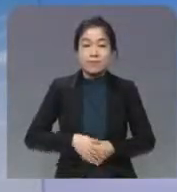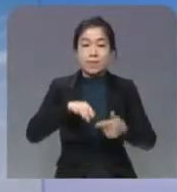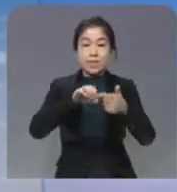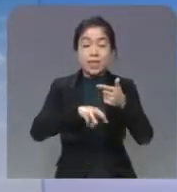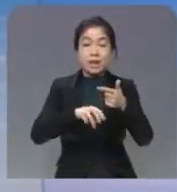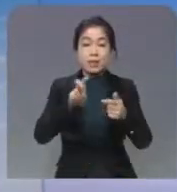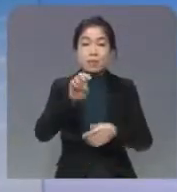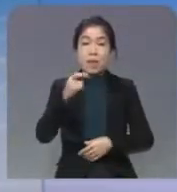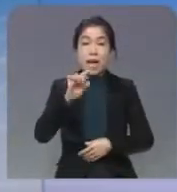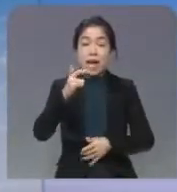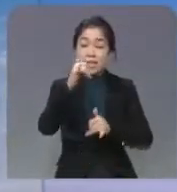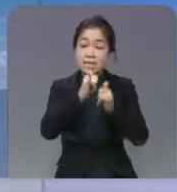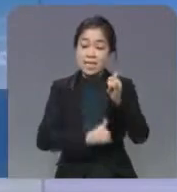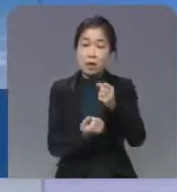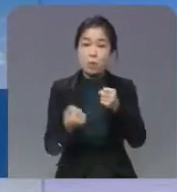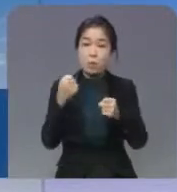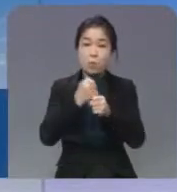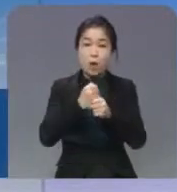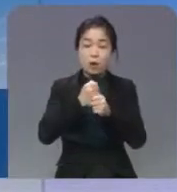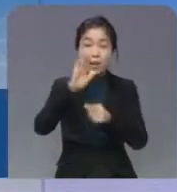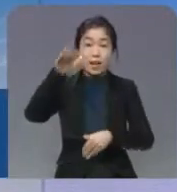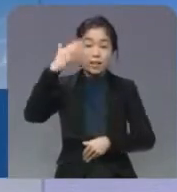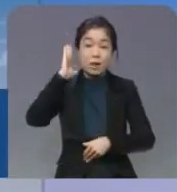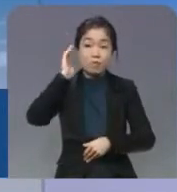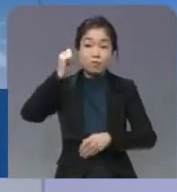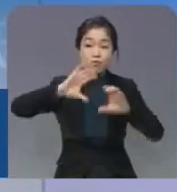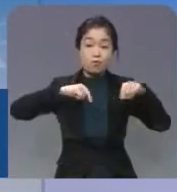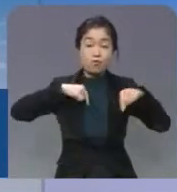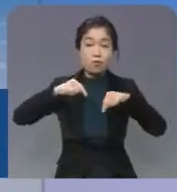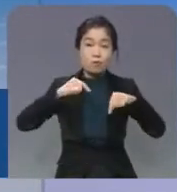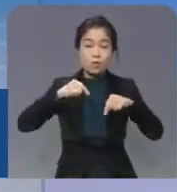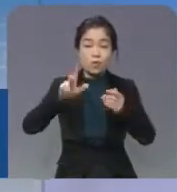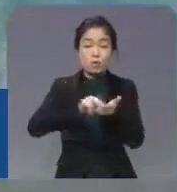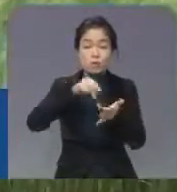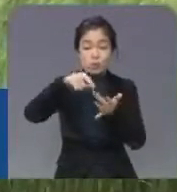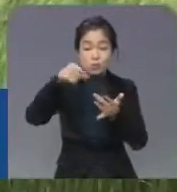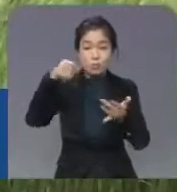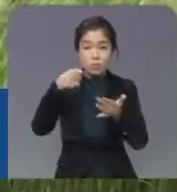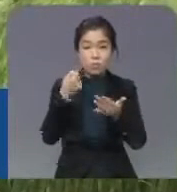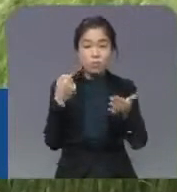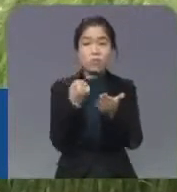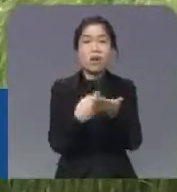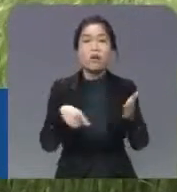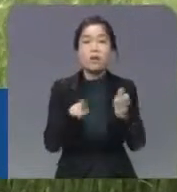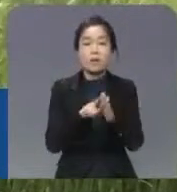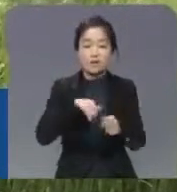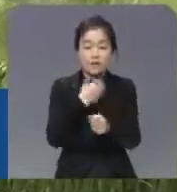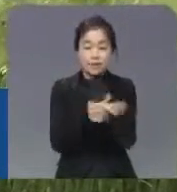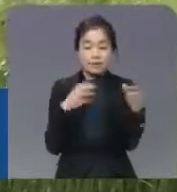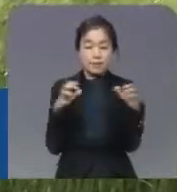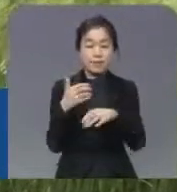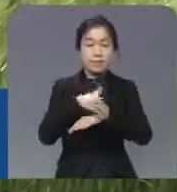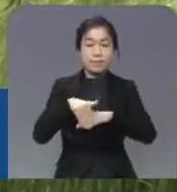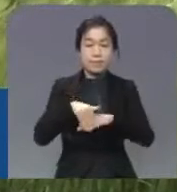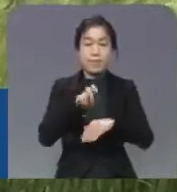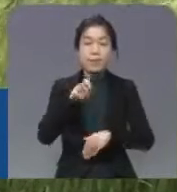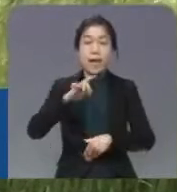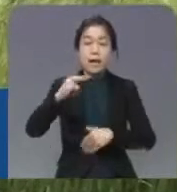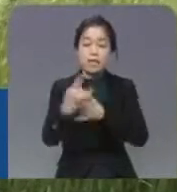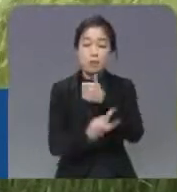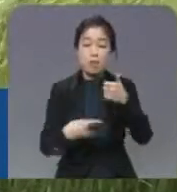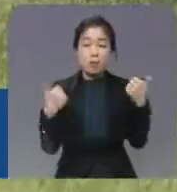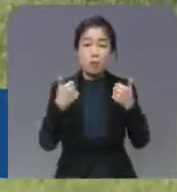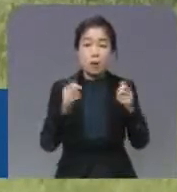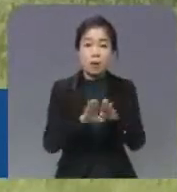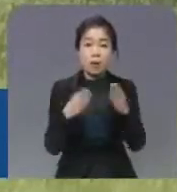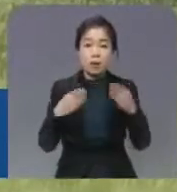나주시가 마흔사 복원 등이 차기 국정과제에 채택될 수 있도록 역량을 모으기로 했습니다. 나주시는 최근 마흔사 위원회 회의를